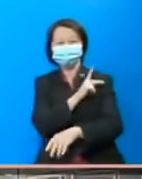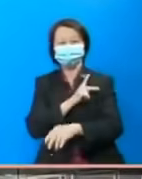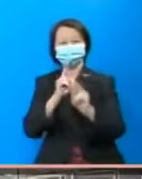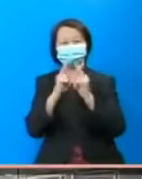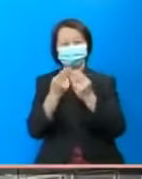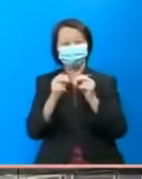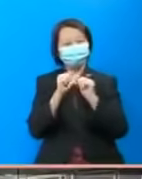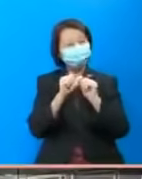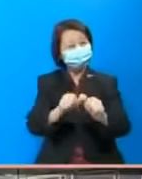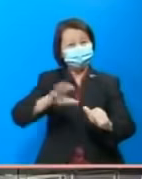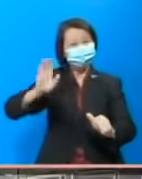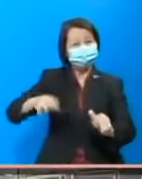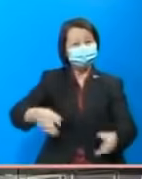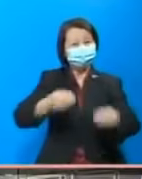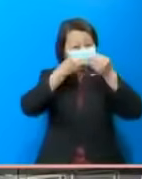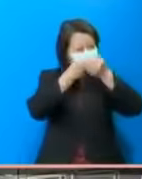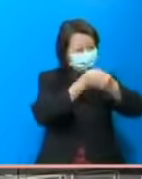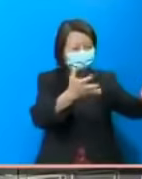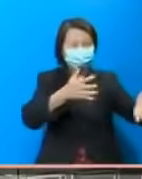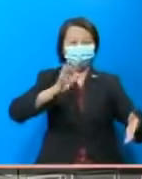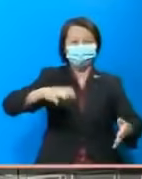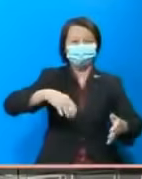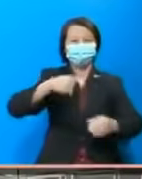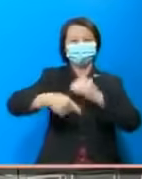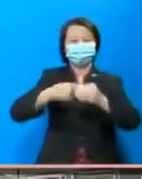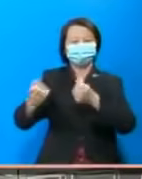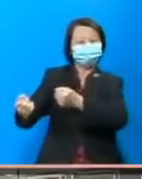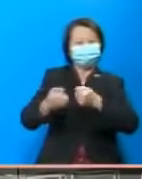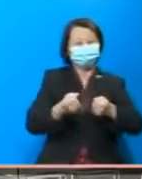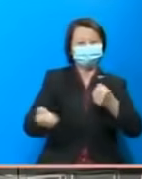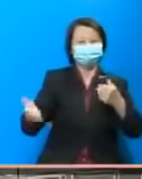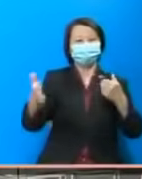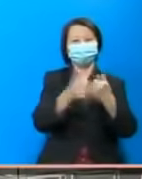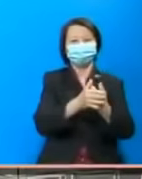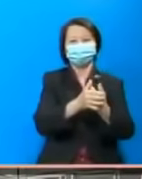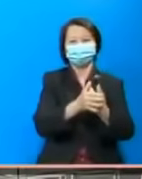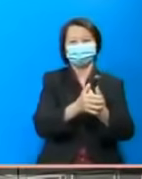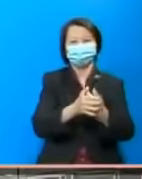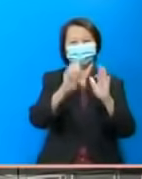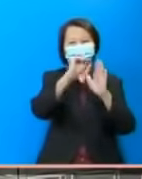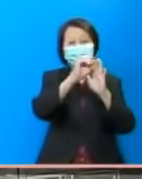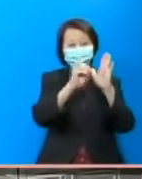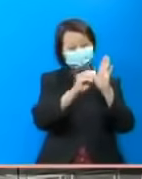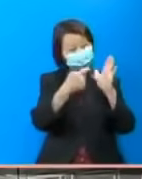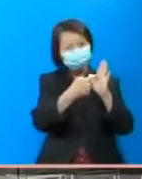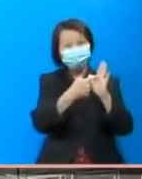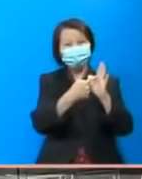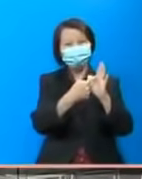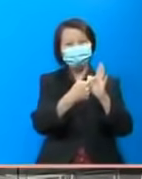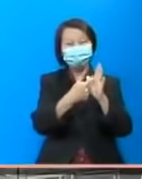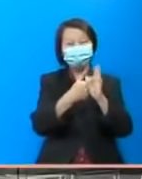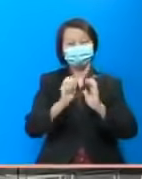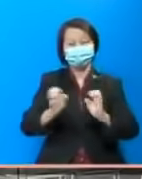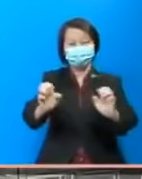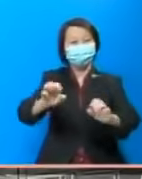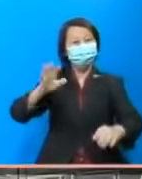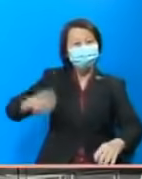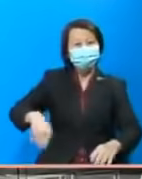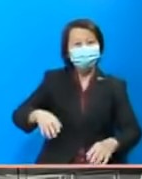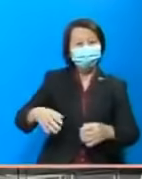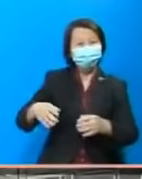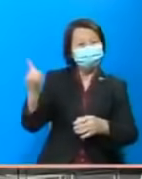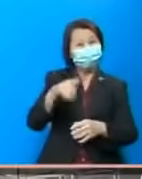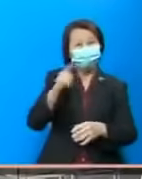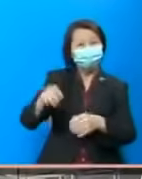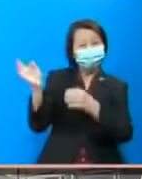masih lagi belum dimaklumkan tentang penarikan balik Audina nodin and darurat ini dana